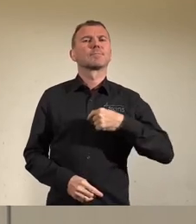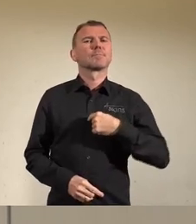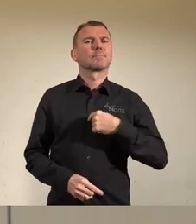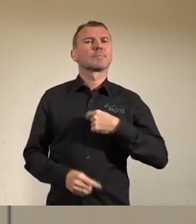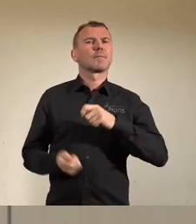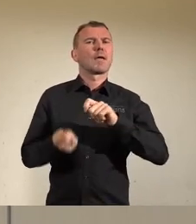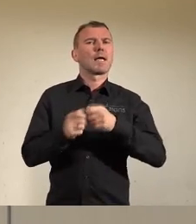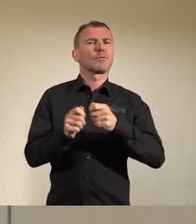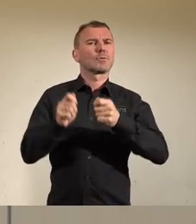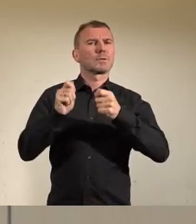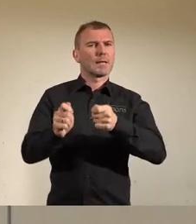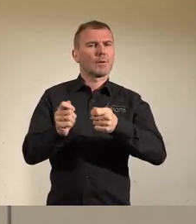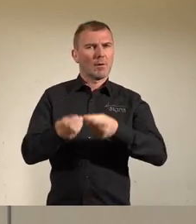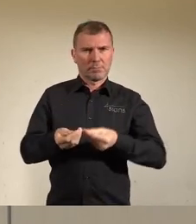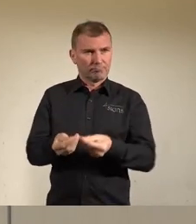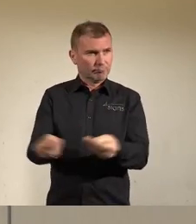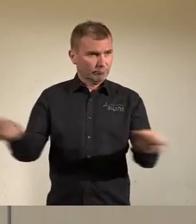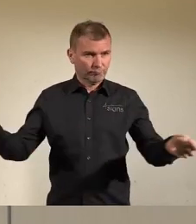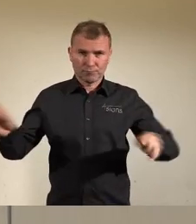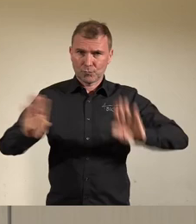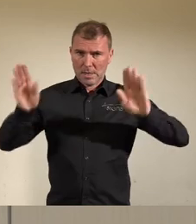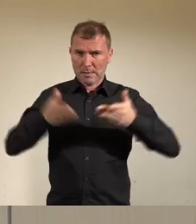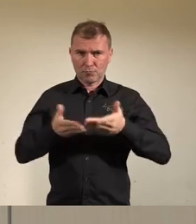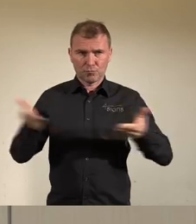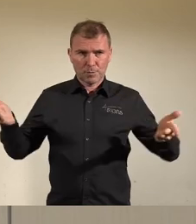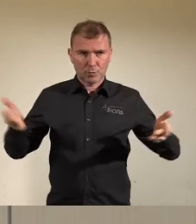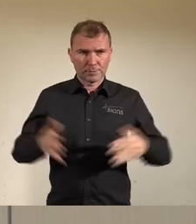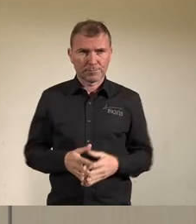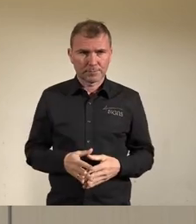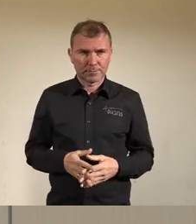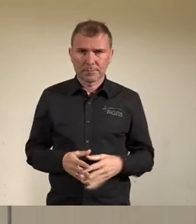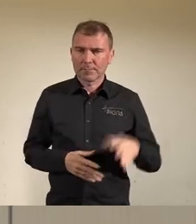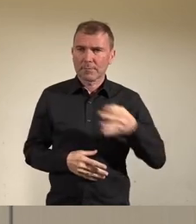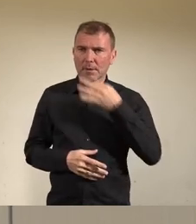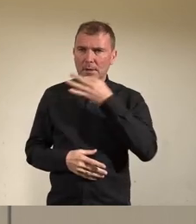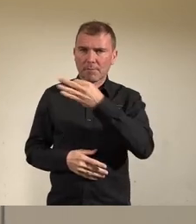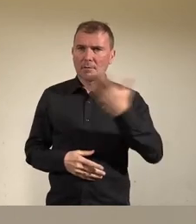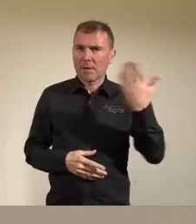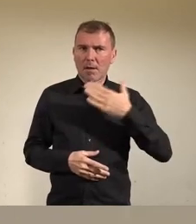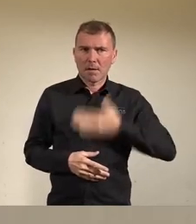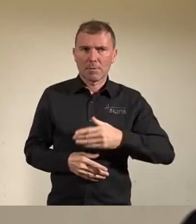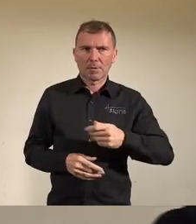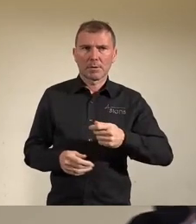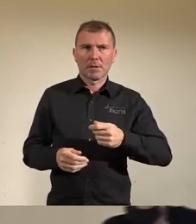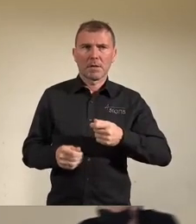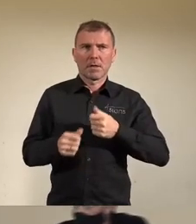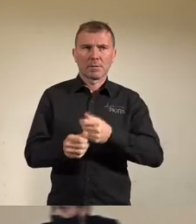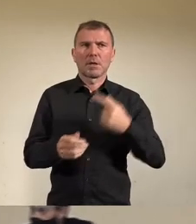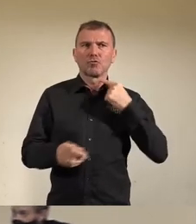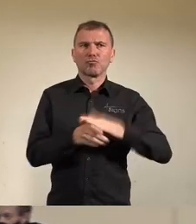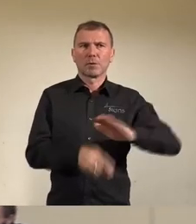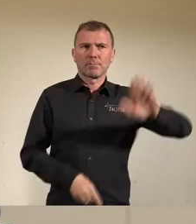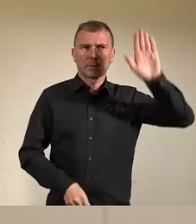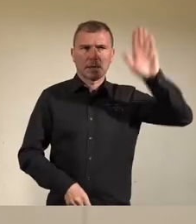diesen Änderungsantrag zur Abstimmung und frage, wer dem folgen möchte, den bitte ich jetzt um Stimmzeichen.